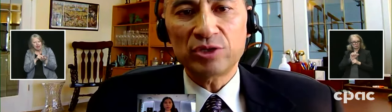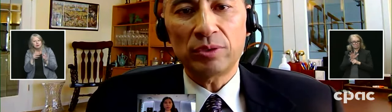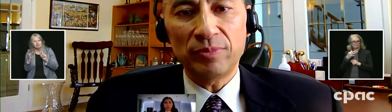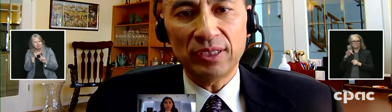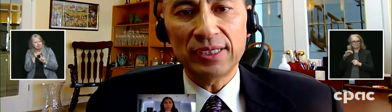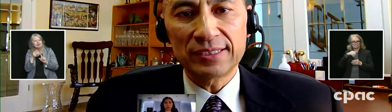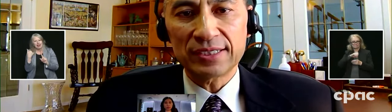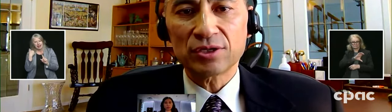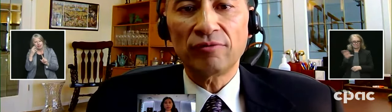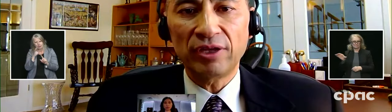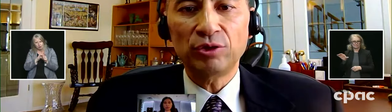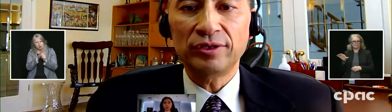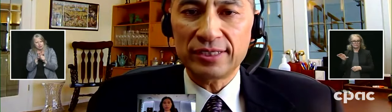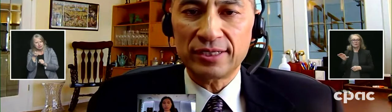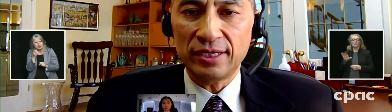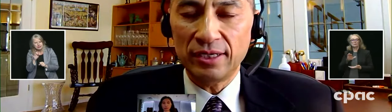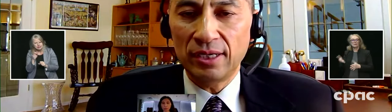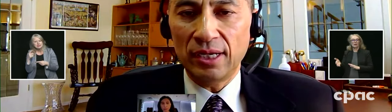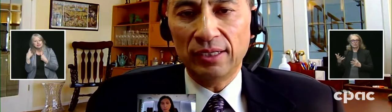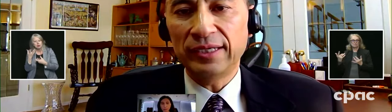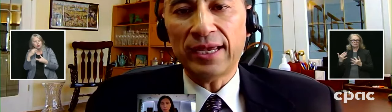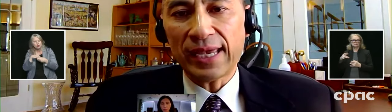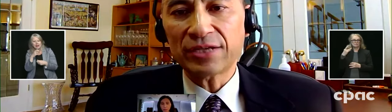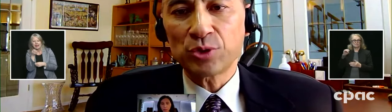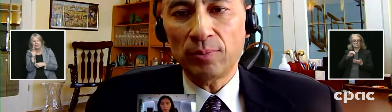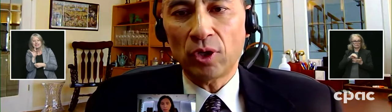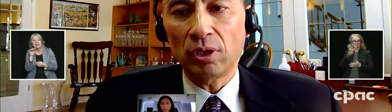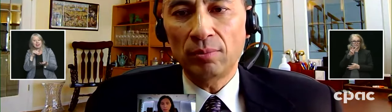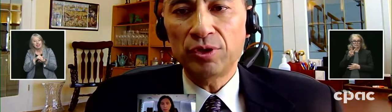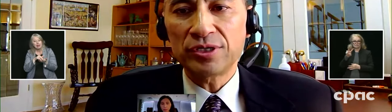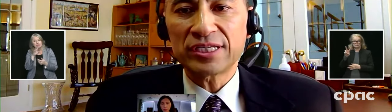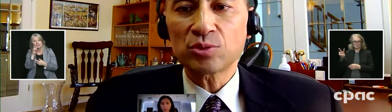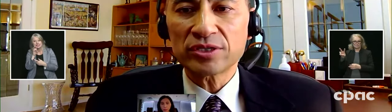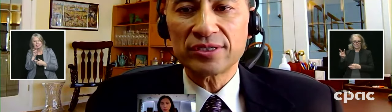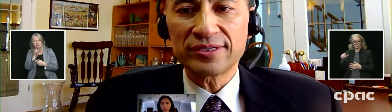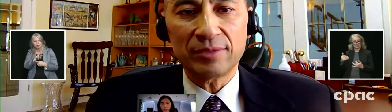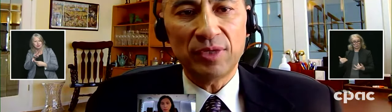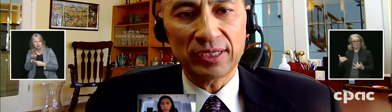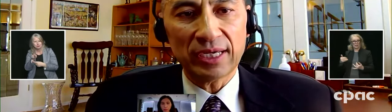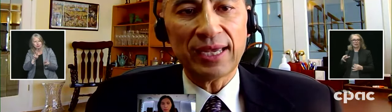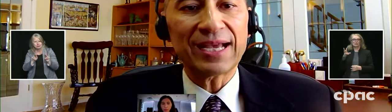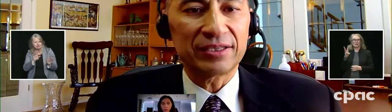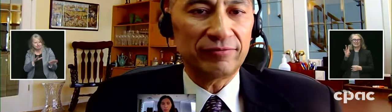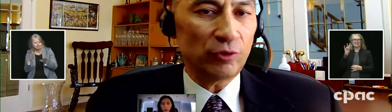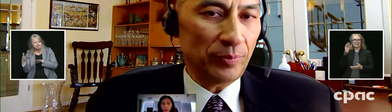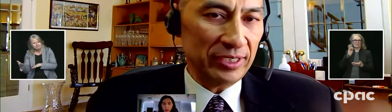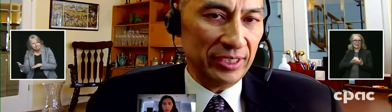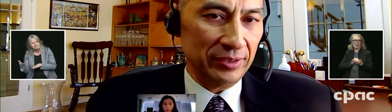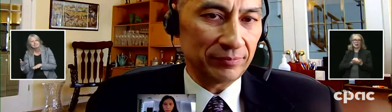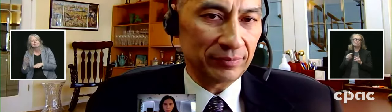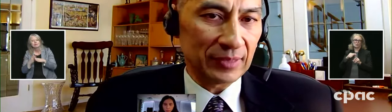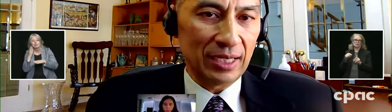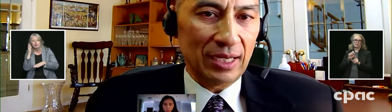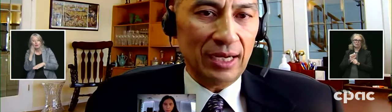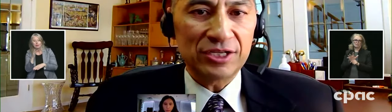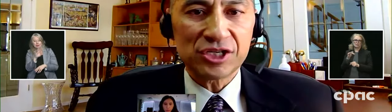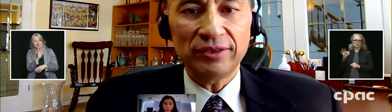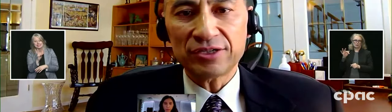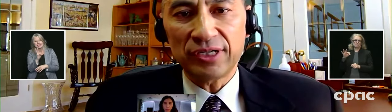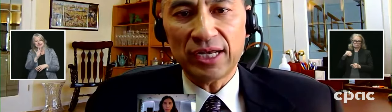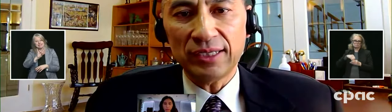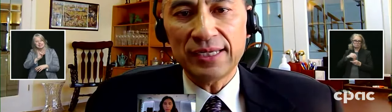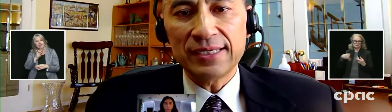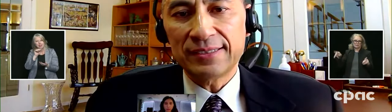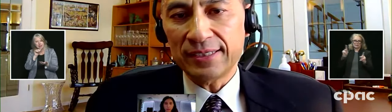dont 18 622 décès, et il y a actuellement plus de 67 000 cas actifs au pays. À